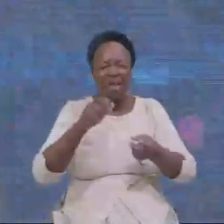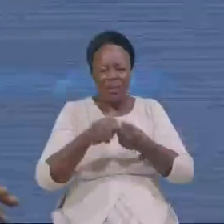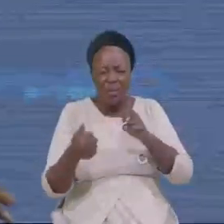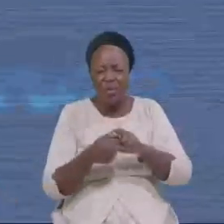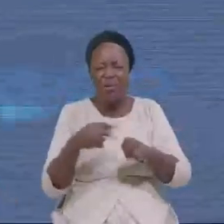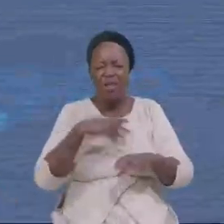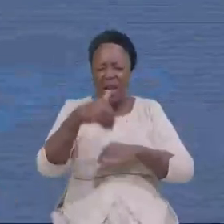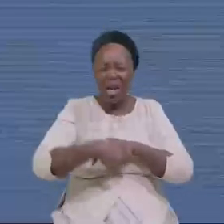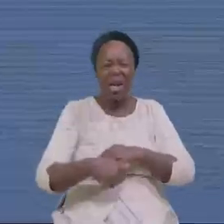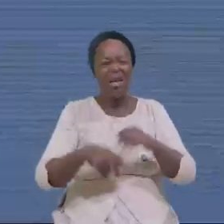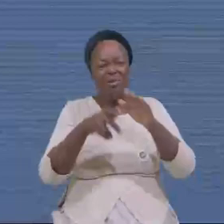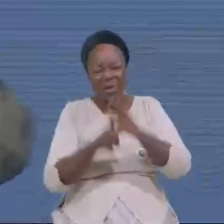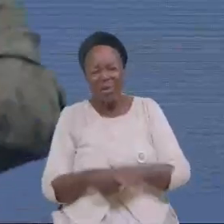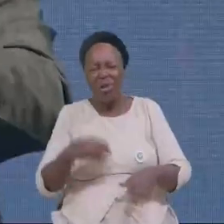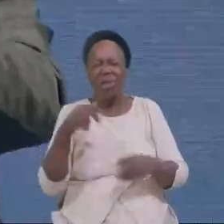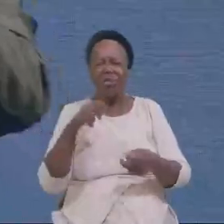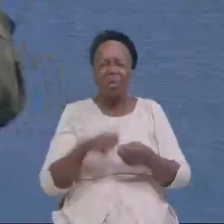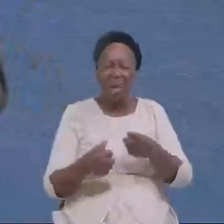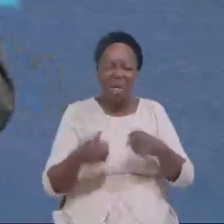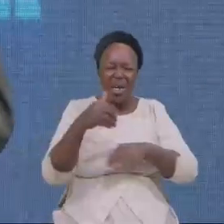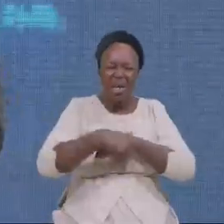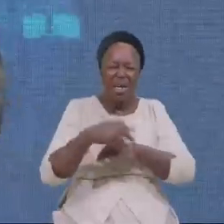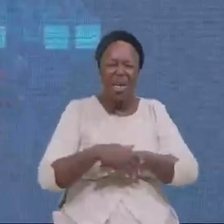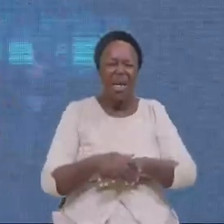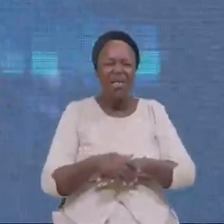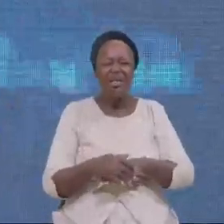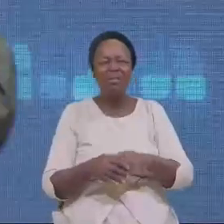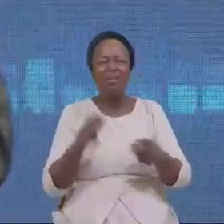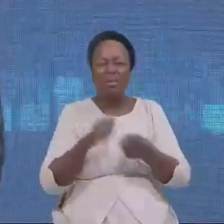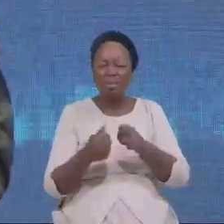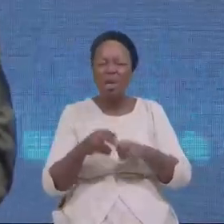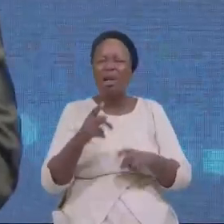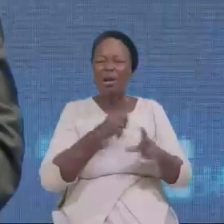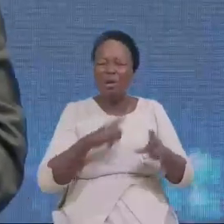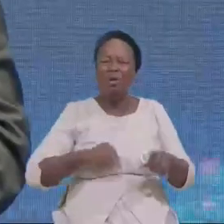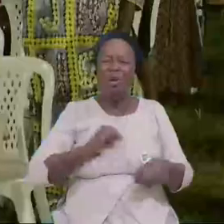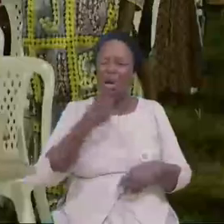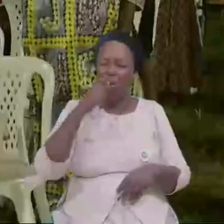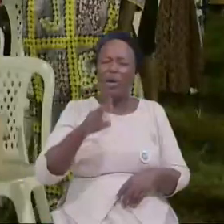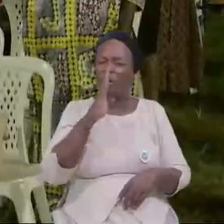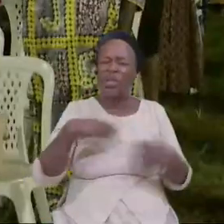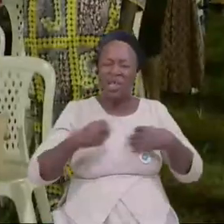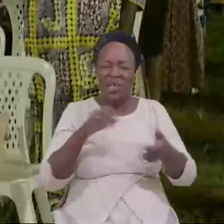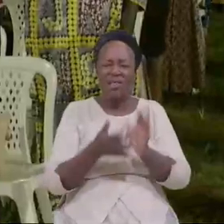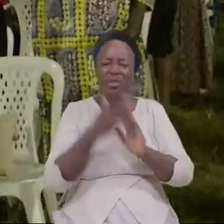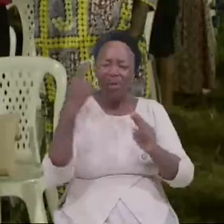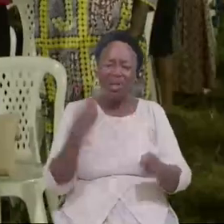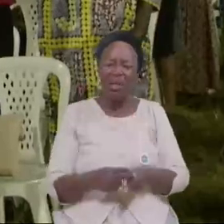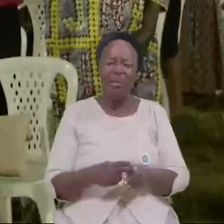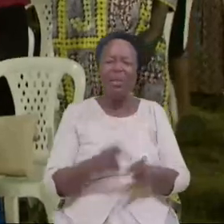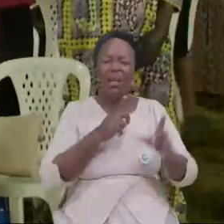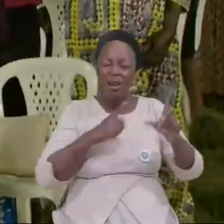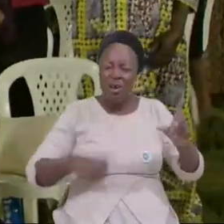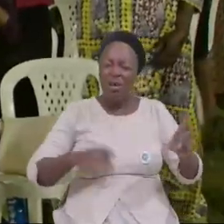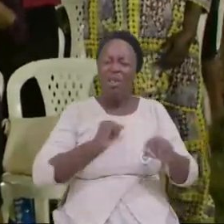les pressions nocturnes, les oppressions nocturnes, je vous commande, soyez guéri au nom de Jésus. Seigneur, je